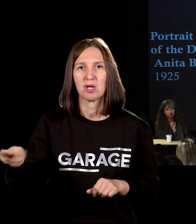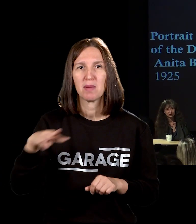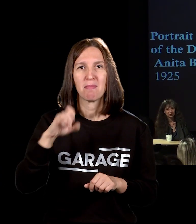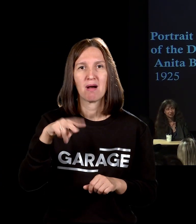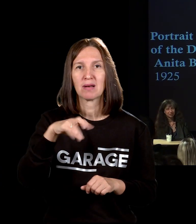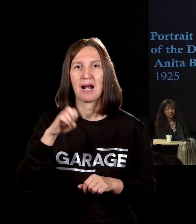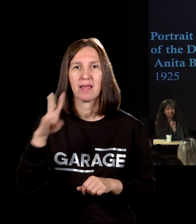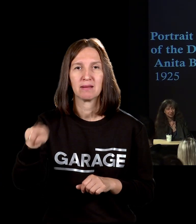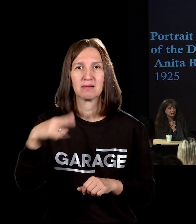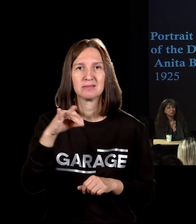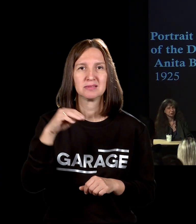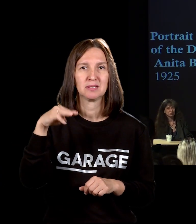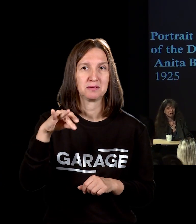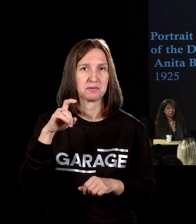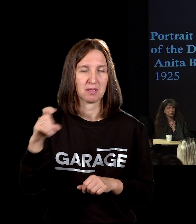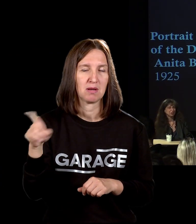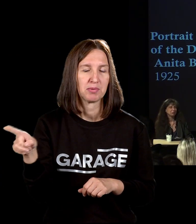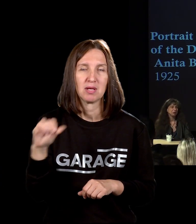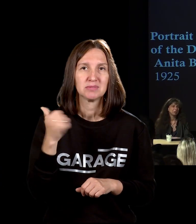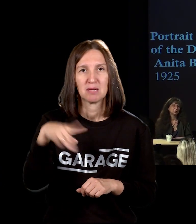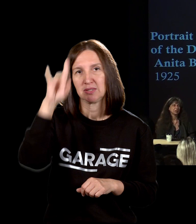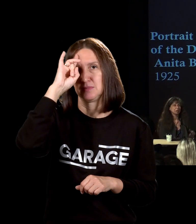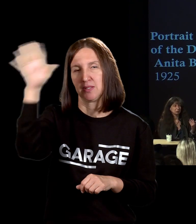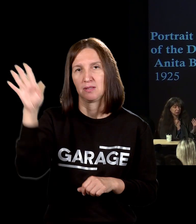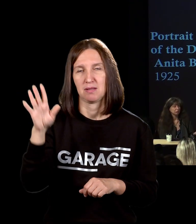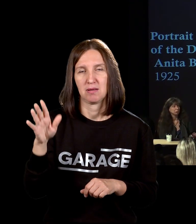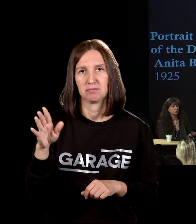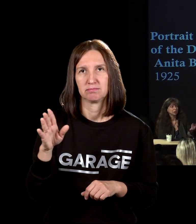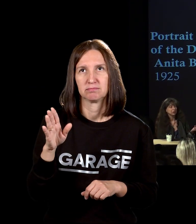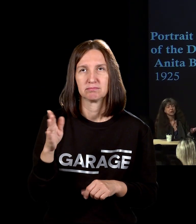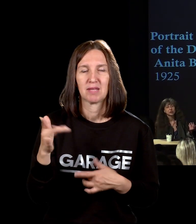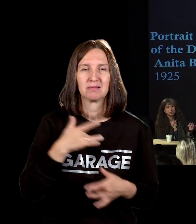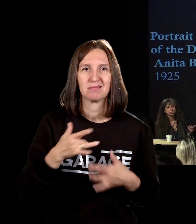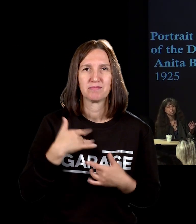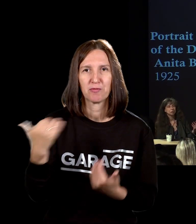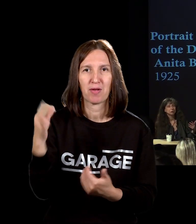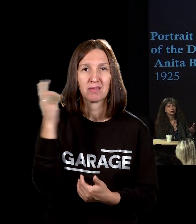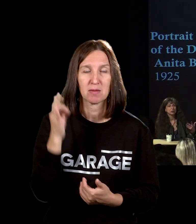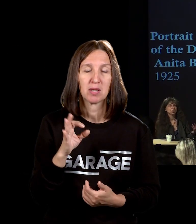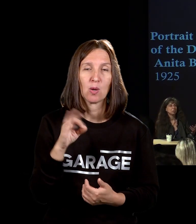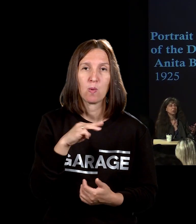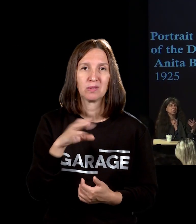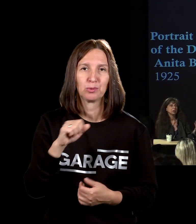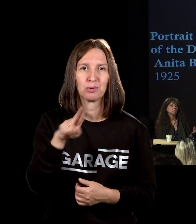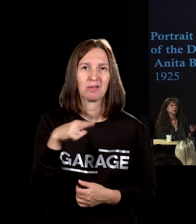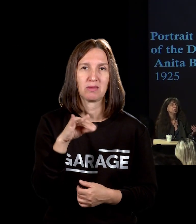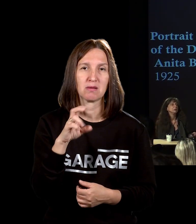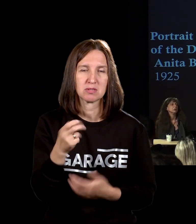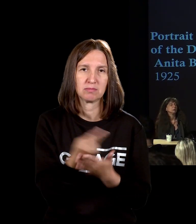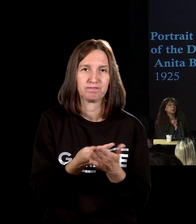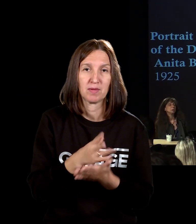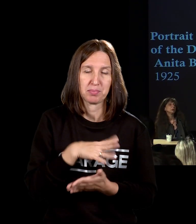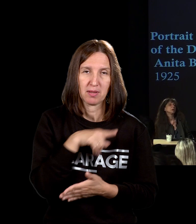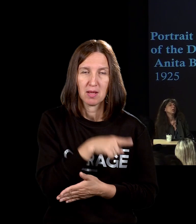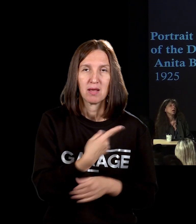самых знаменитых див как бы Германии того времени. Это Отто Дикс, естественно, ее рисует. Это одна из самых